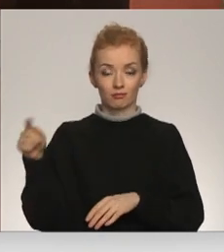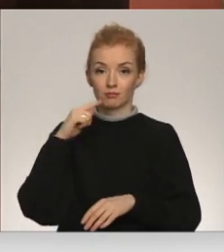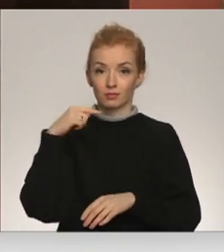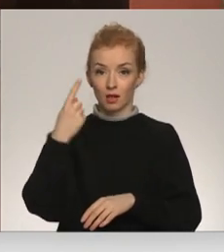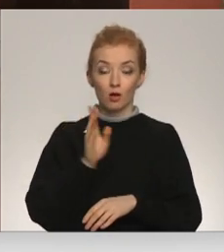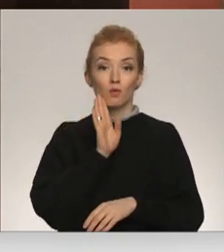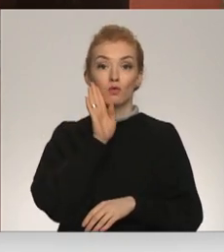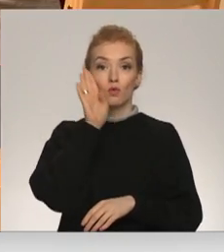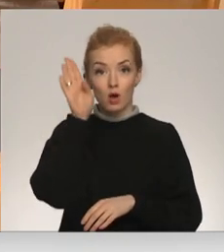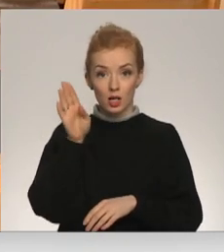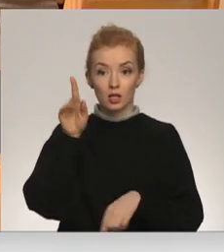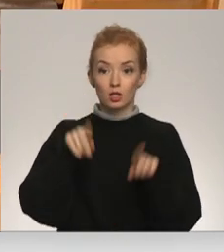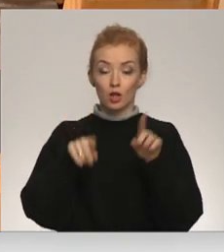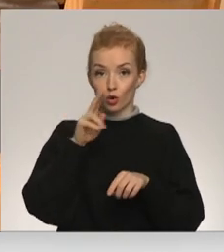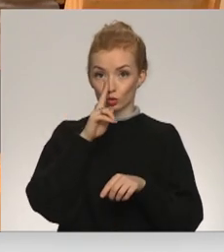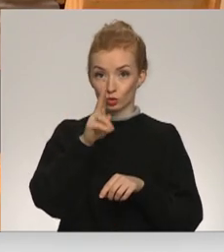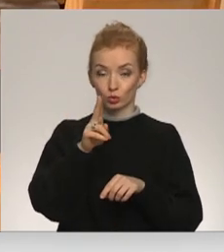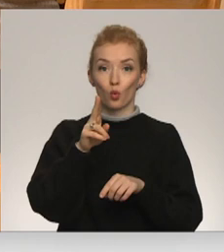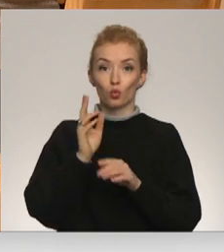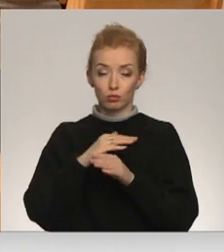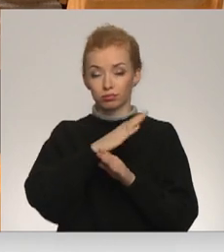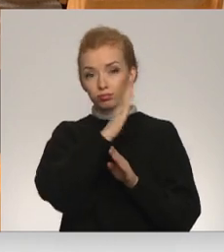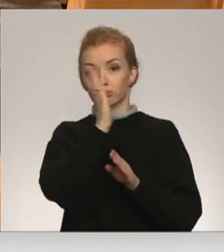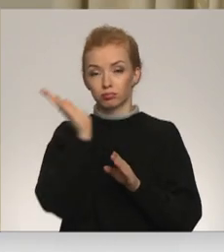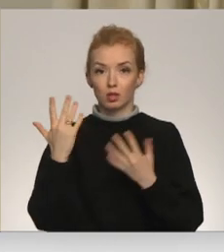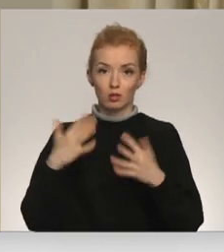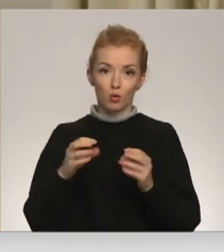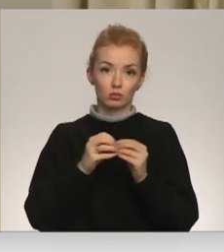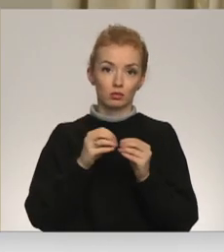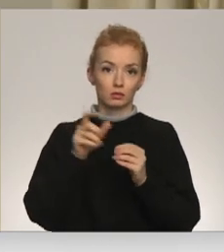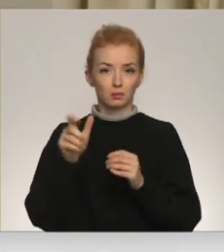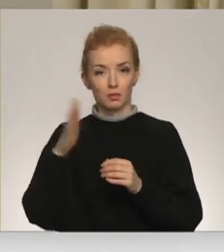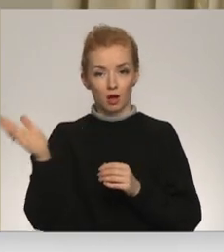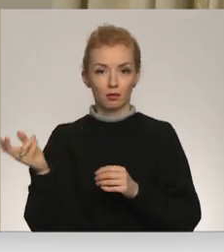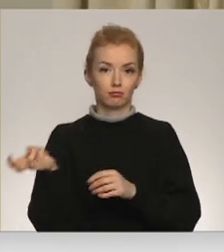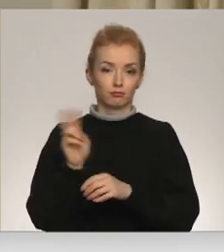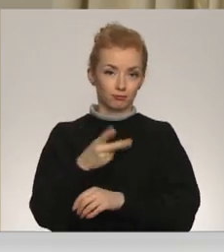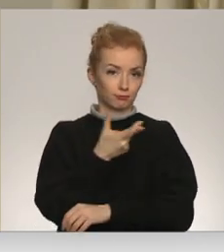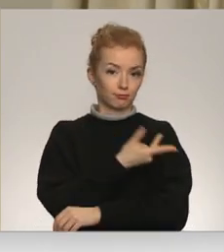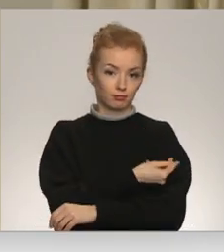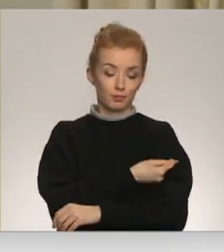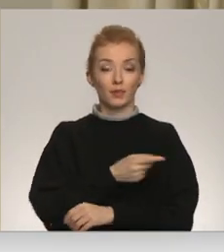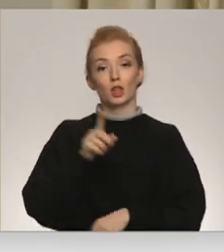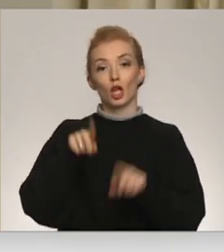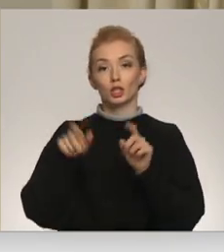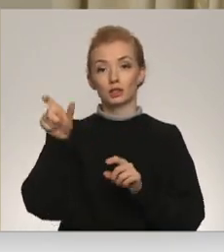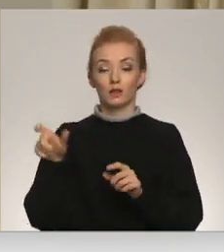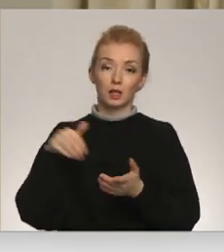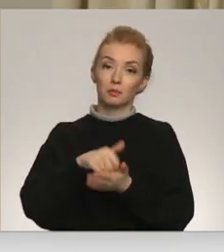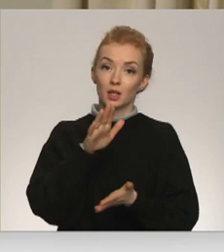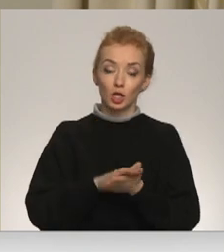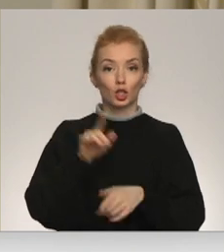rīta sāka dažu stundu laikā savakcinēt jau vairāki desmiti cilvēku. Ir cilvēku uz pierakstu un ir arī dzīvā rinda, kas